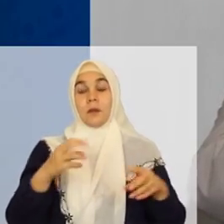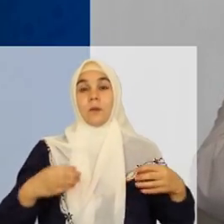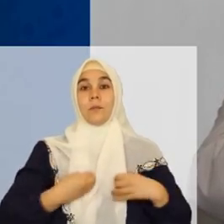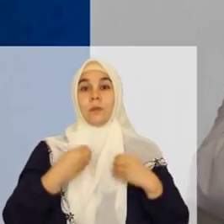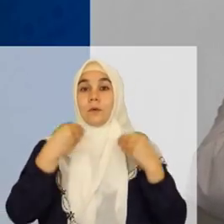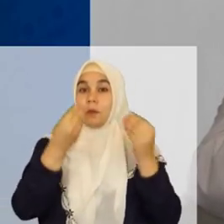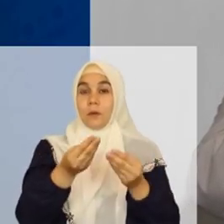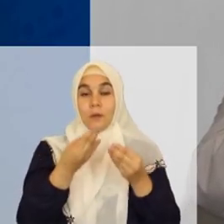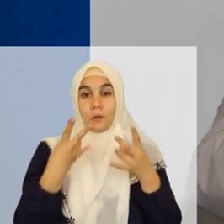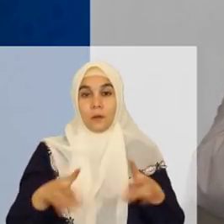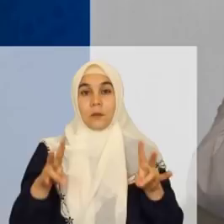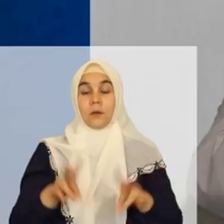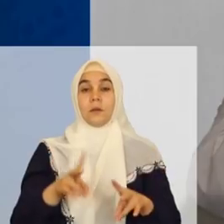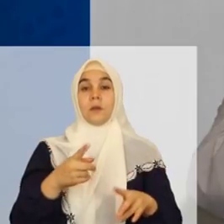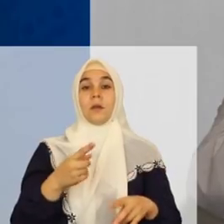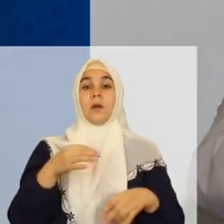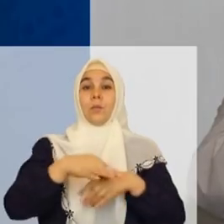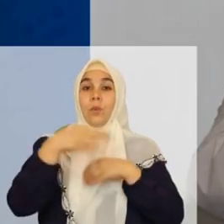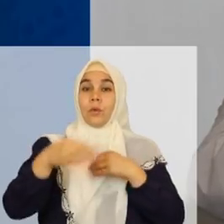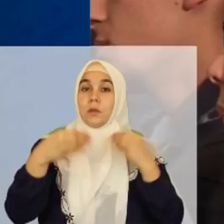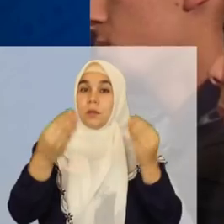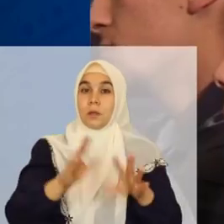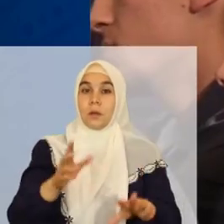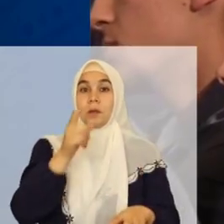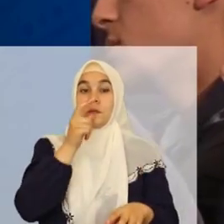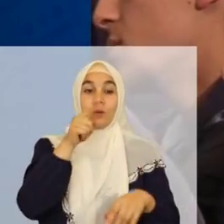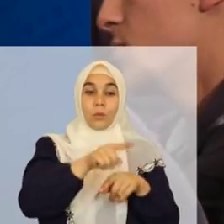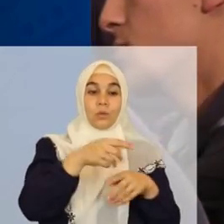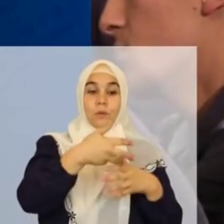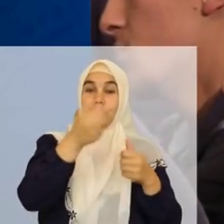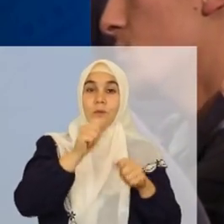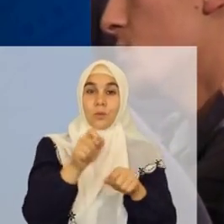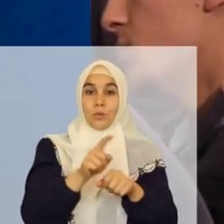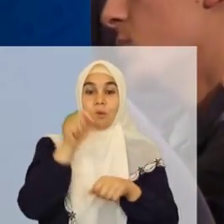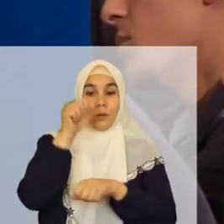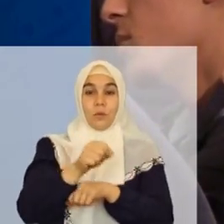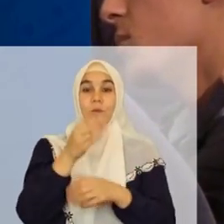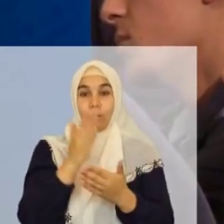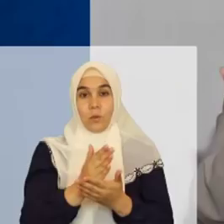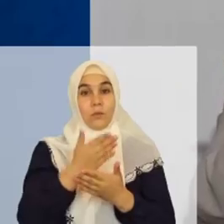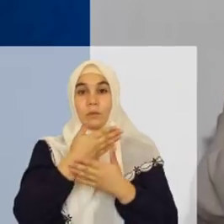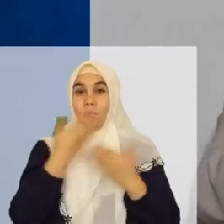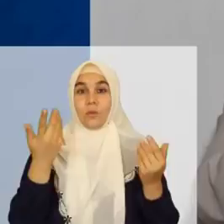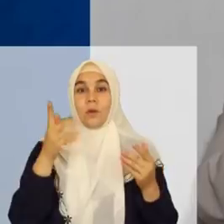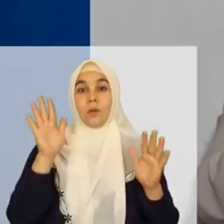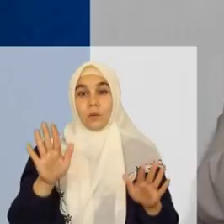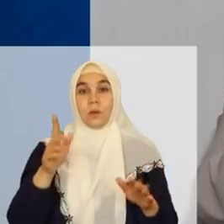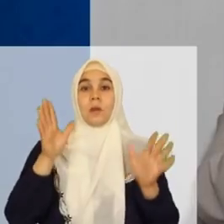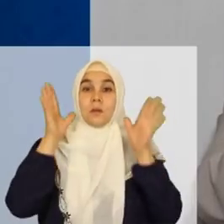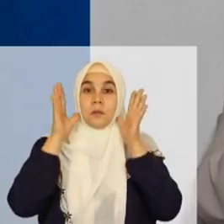cho'chitmasdan, ularga azor yetkazmasdan, tuxumini olmasdan qiladigan ibodat bormi hech qayerda? Yo'q, faqat islomda